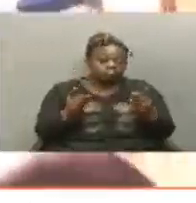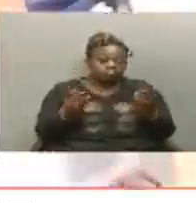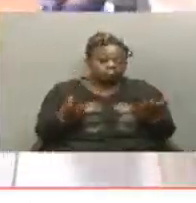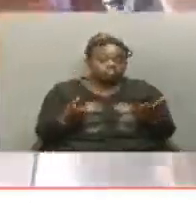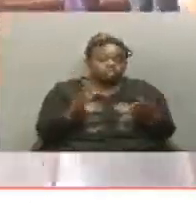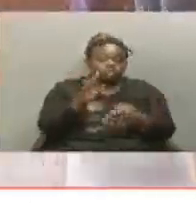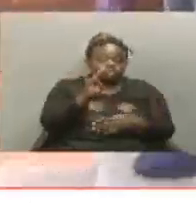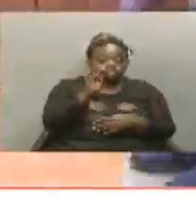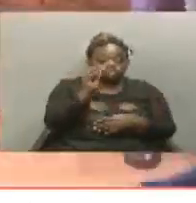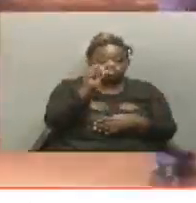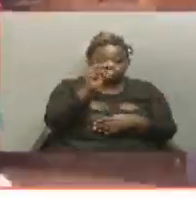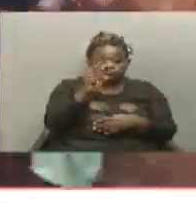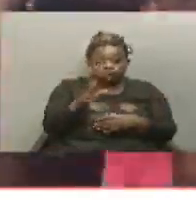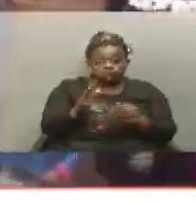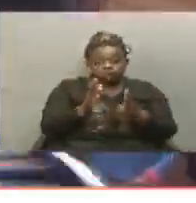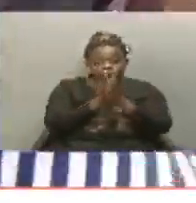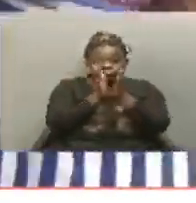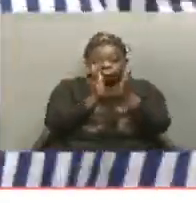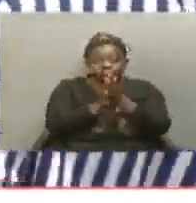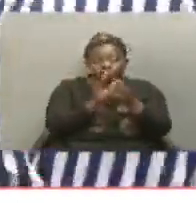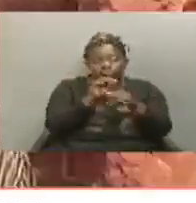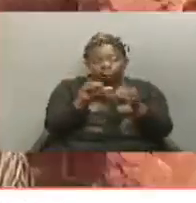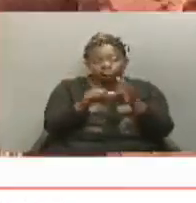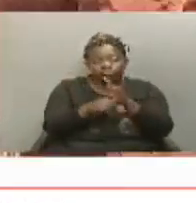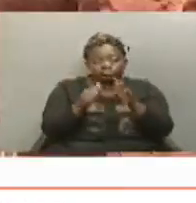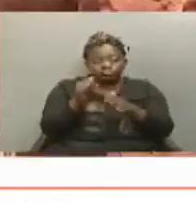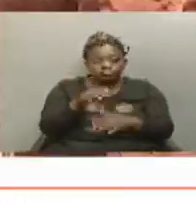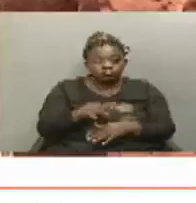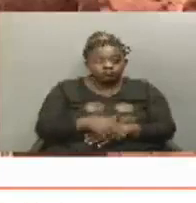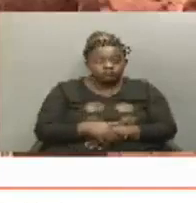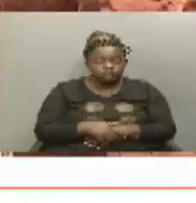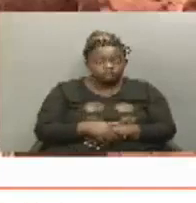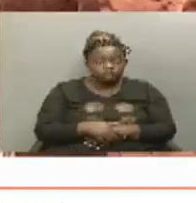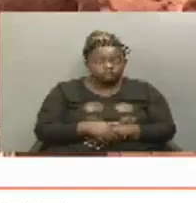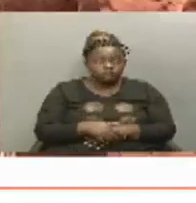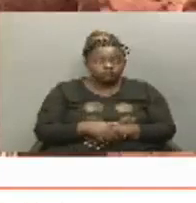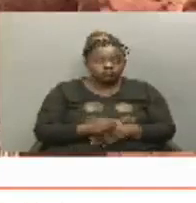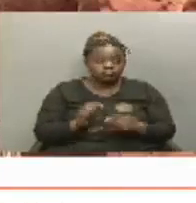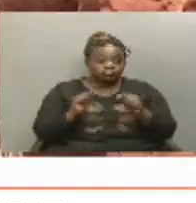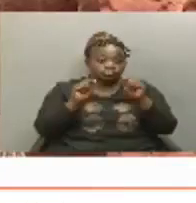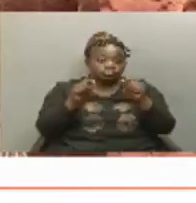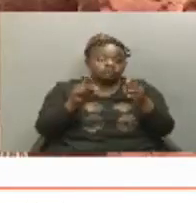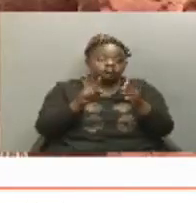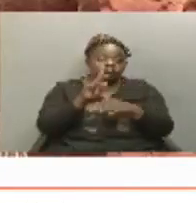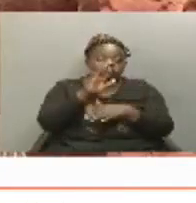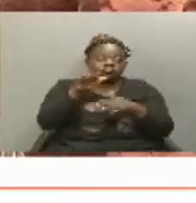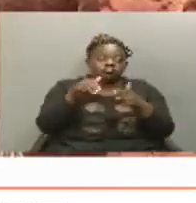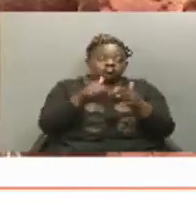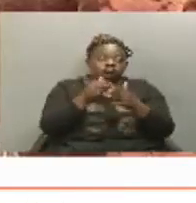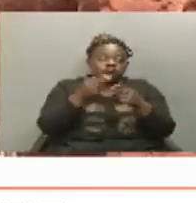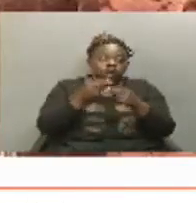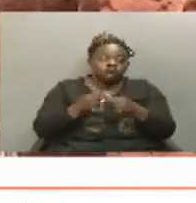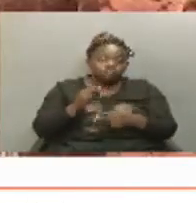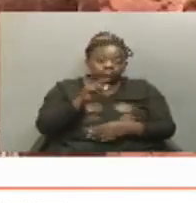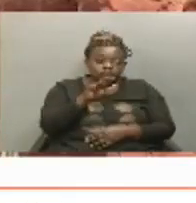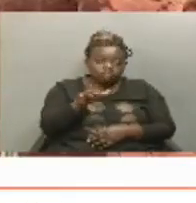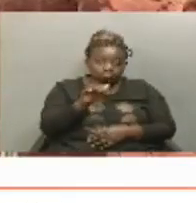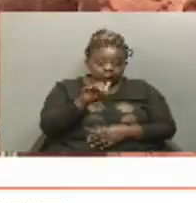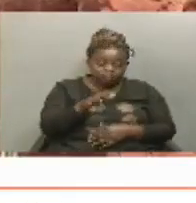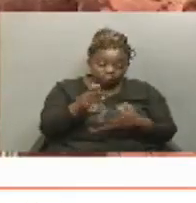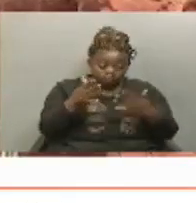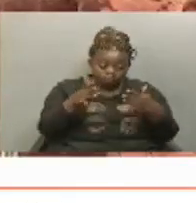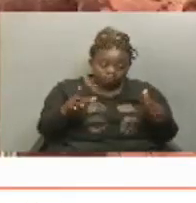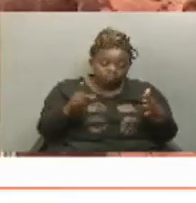Baker Ssebadduka alina byalambuludde ku nsonga eno. Kati era wazze asasudde bonabonna abadde bamubanja ku kitundu kyaffe,